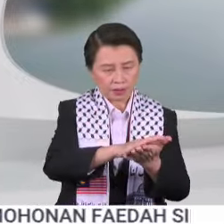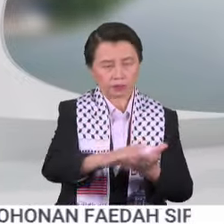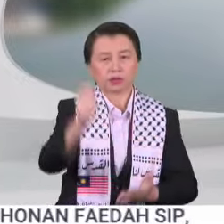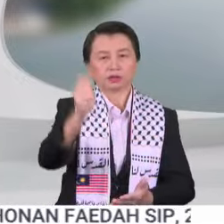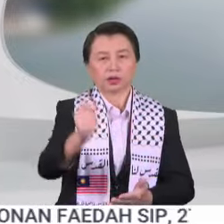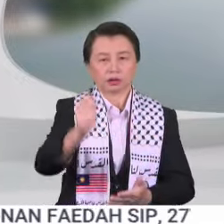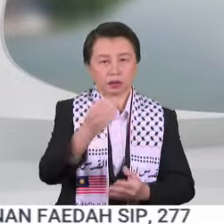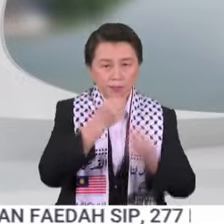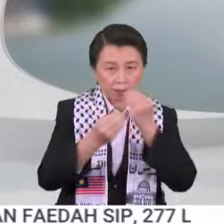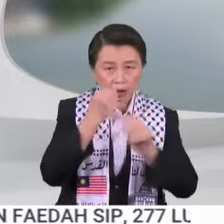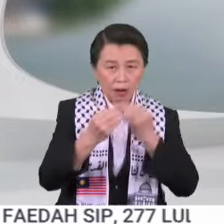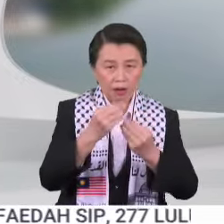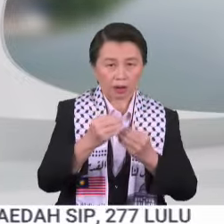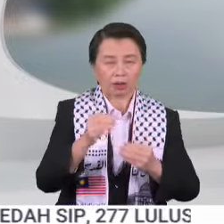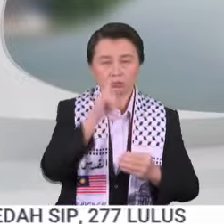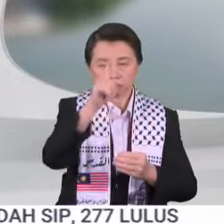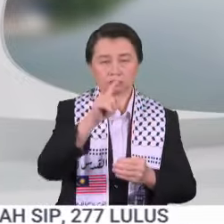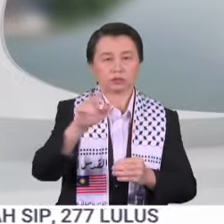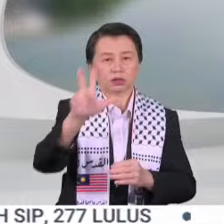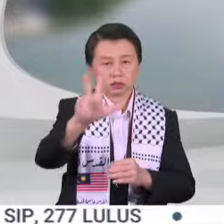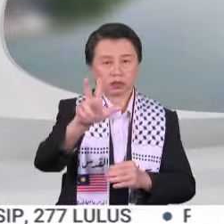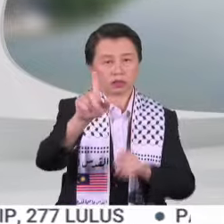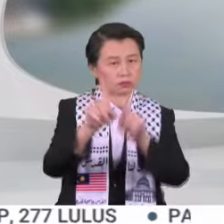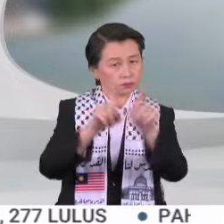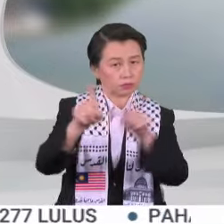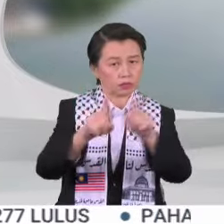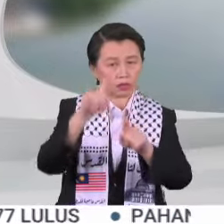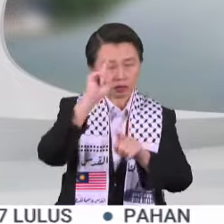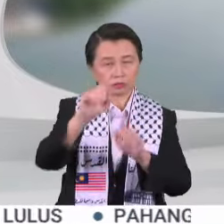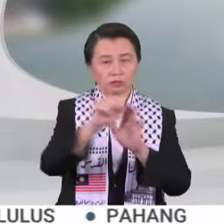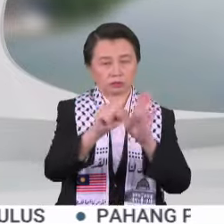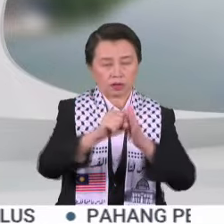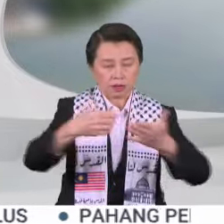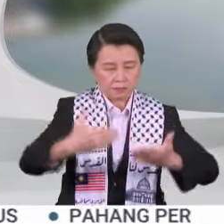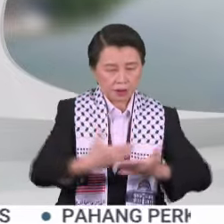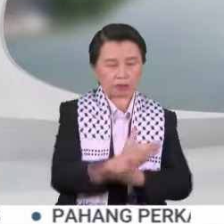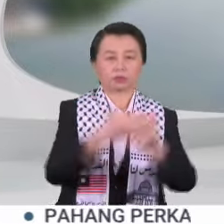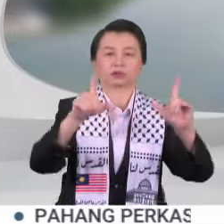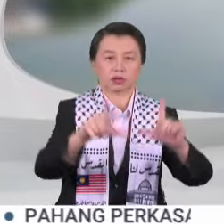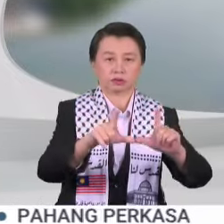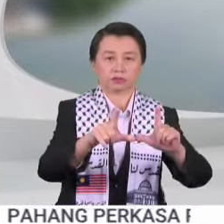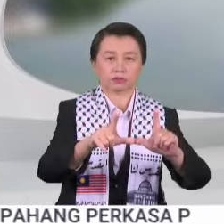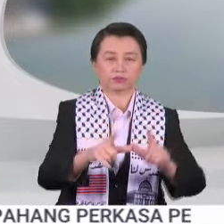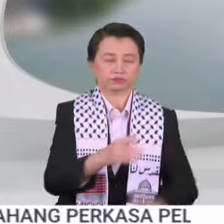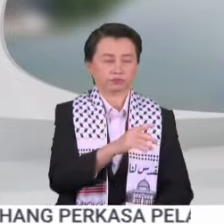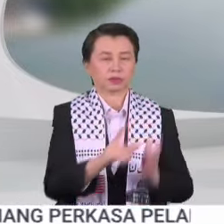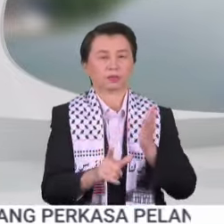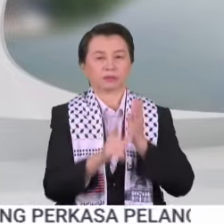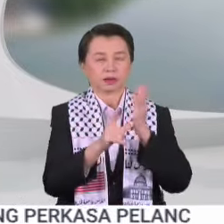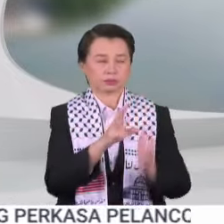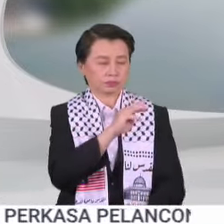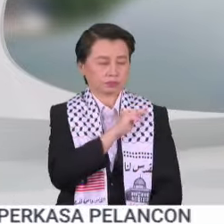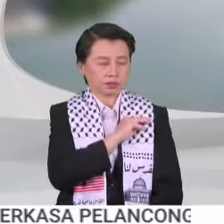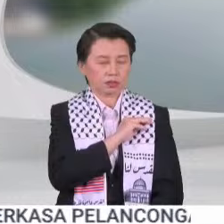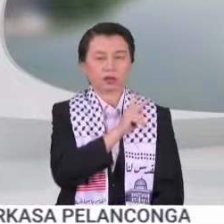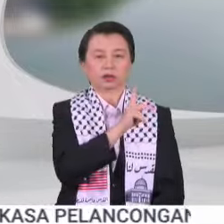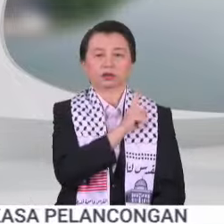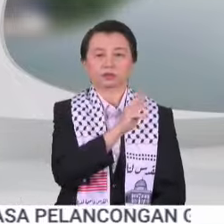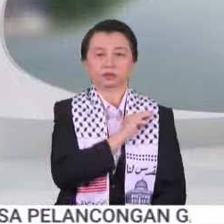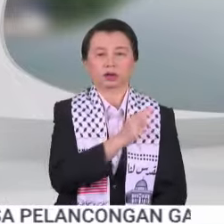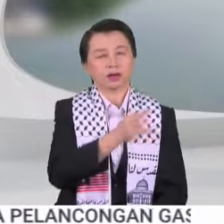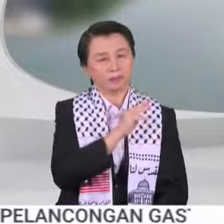makanan sekurang-kurangnya 3 bintang sebagai kriteria pembaharuan lesen perniagaan. Pembantu Menteri kepada Ketua Menteri